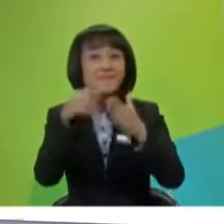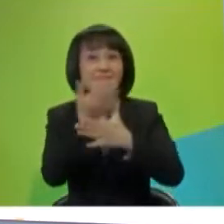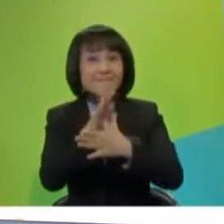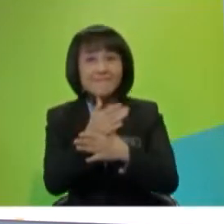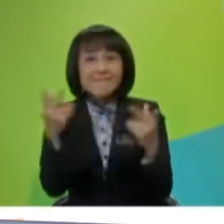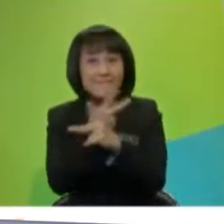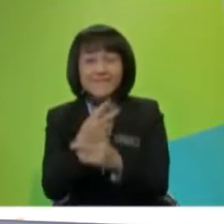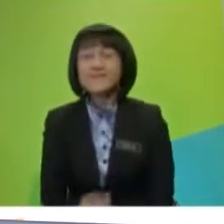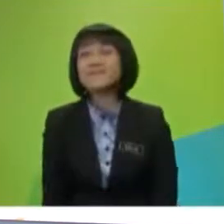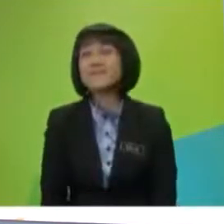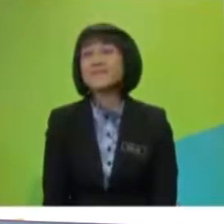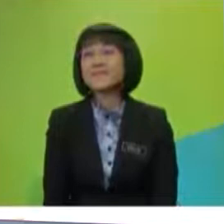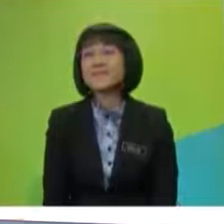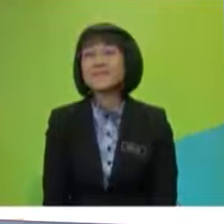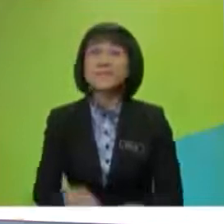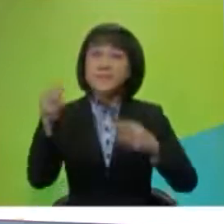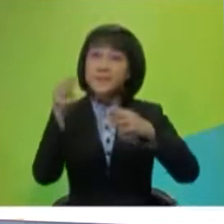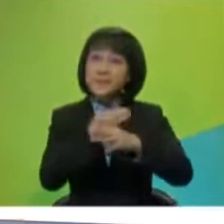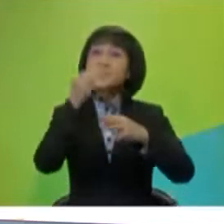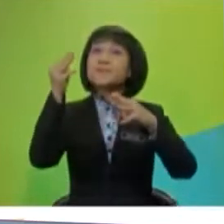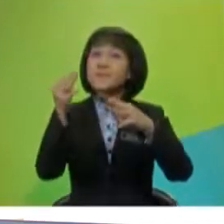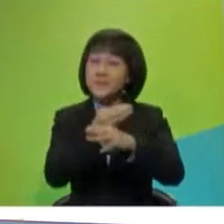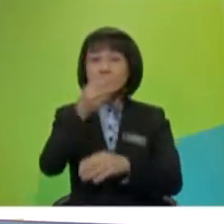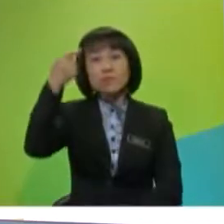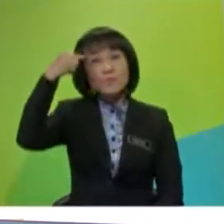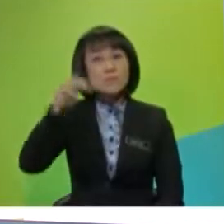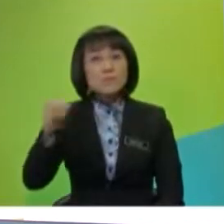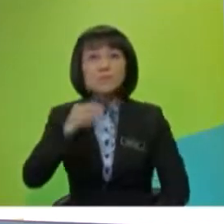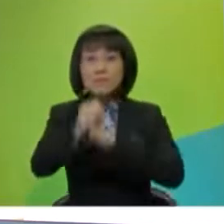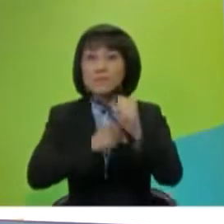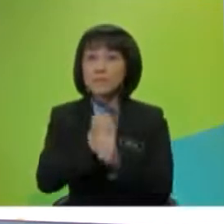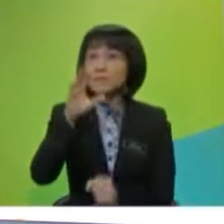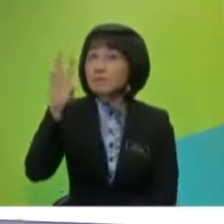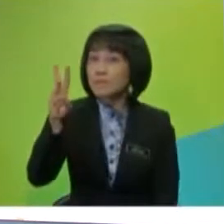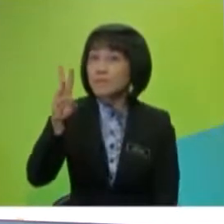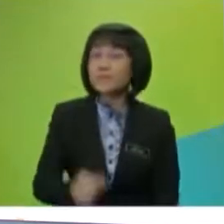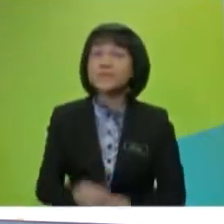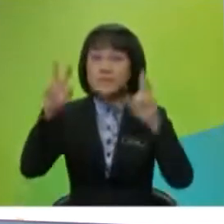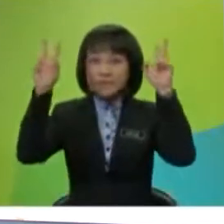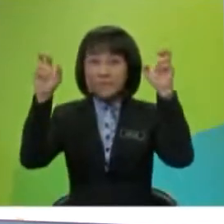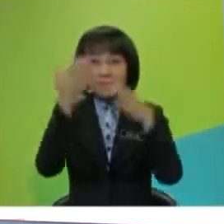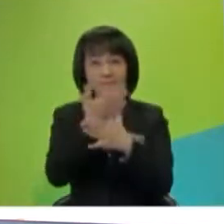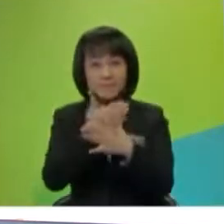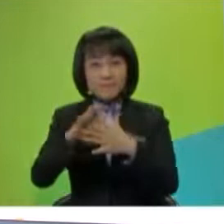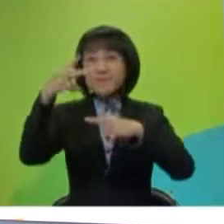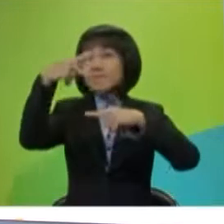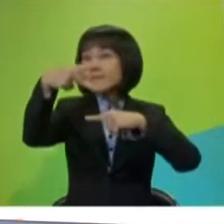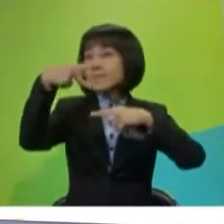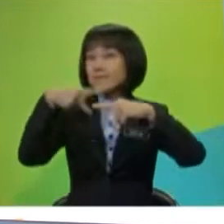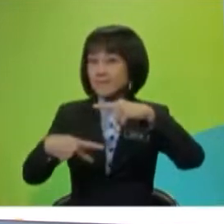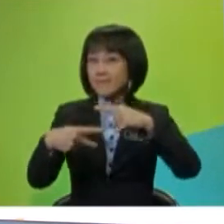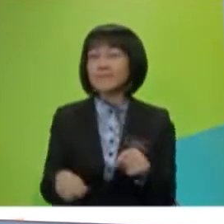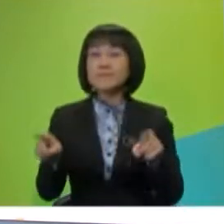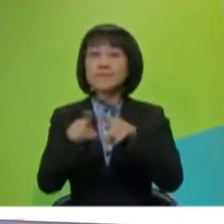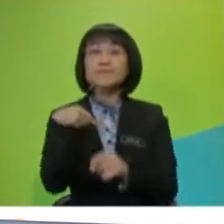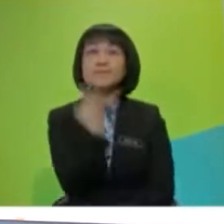mata pelajaran iaitu matematik untuk murid-murid tahun 6 dengan topiknya iaitu bahagi pecahan. Dan bersama dengan kita